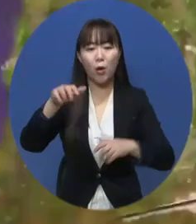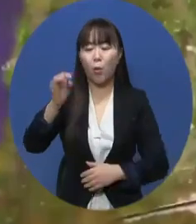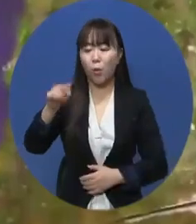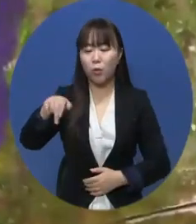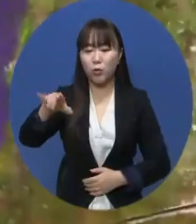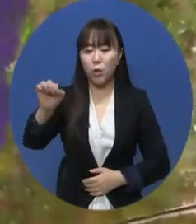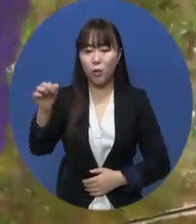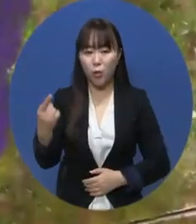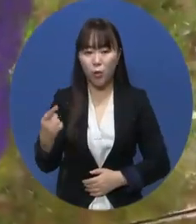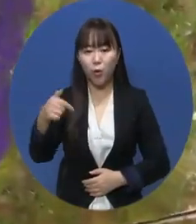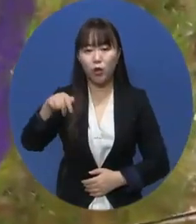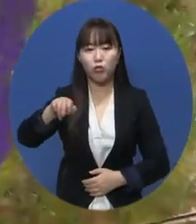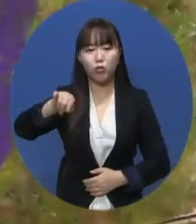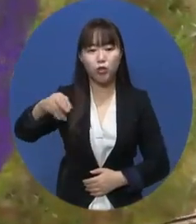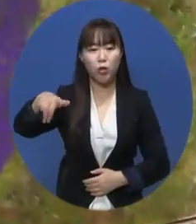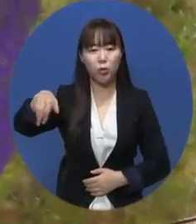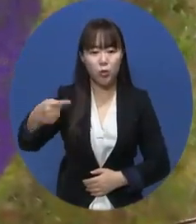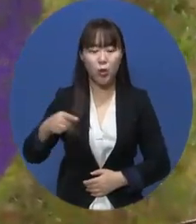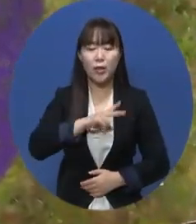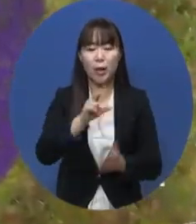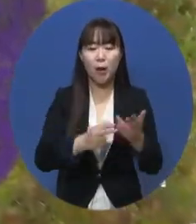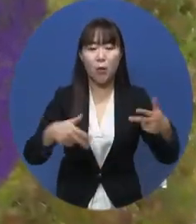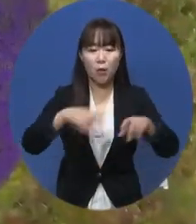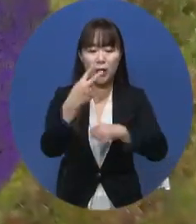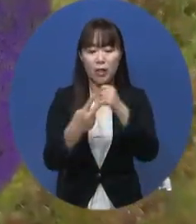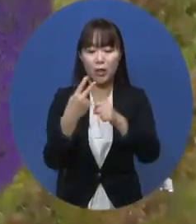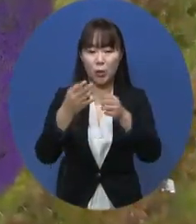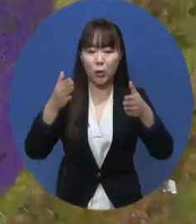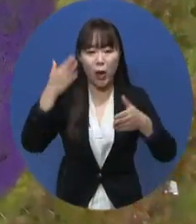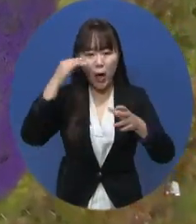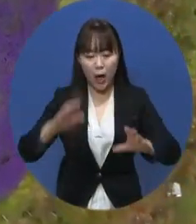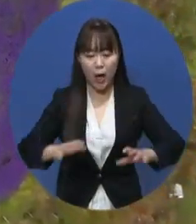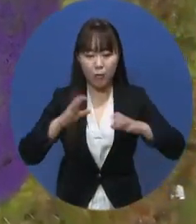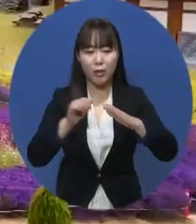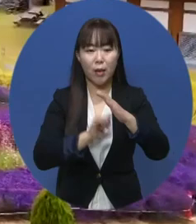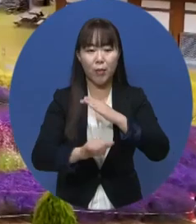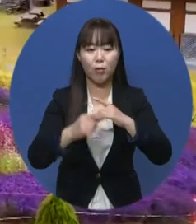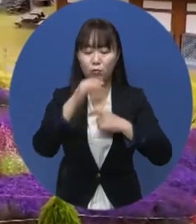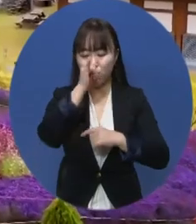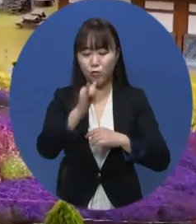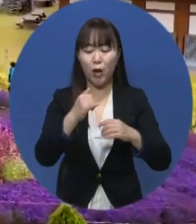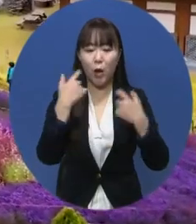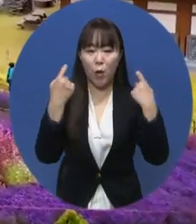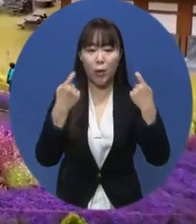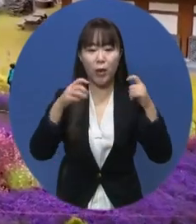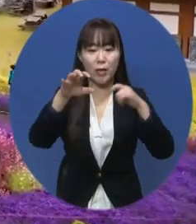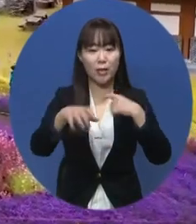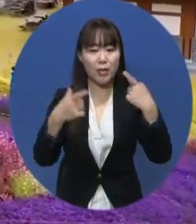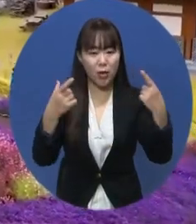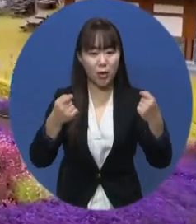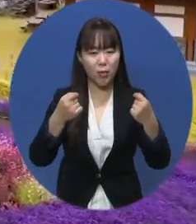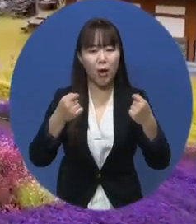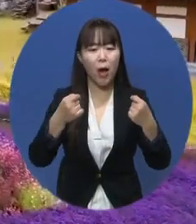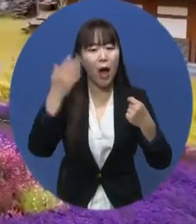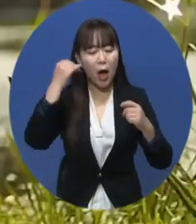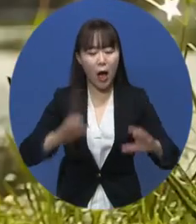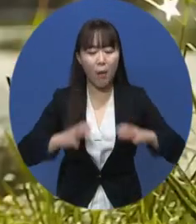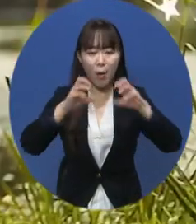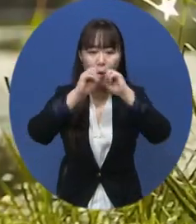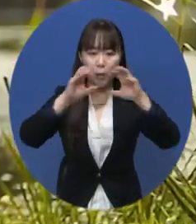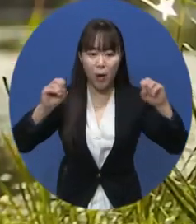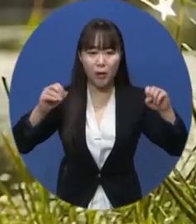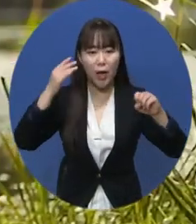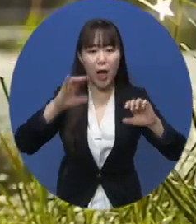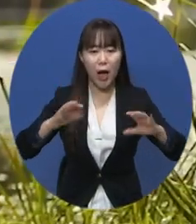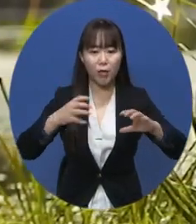테마공원은 앞으로 2년 동안 대한민국을 대표하는 우수 관광지로서 대한민국을 알리는 국내외